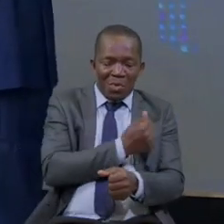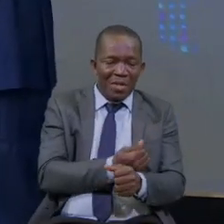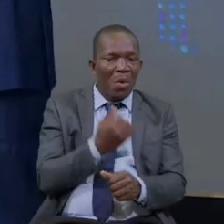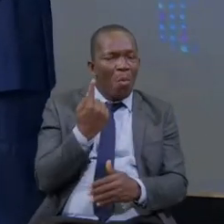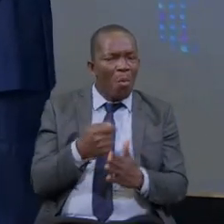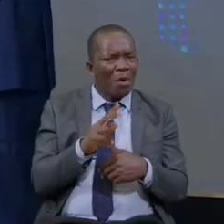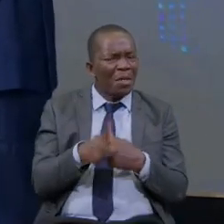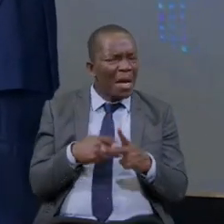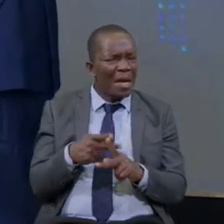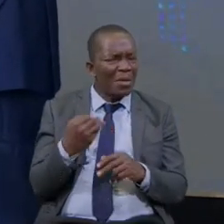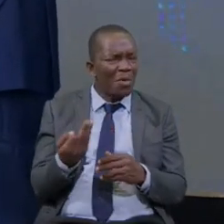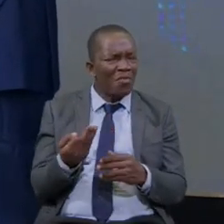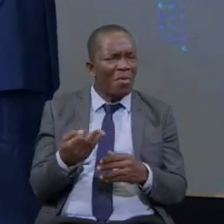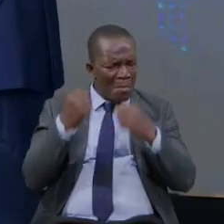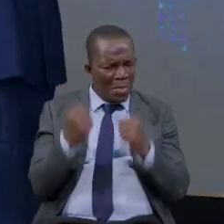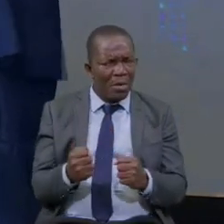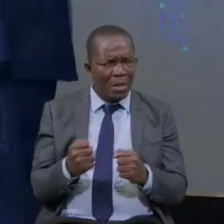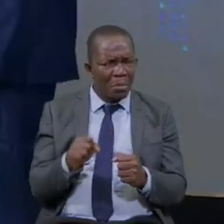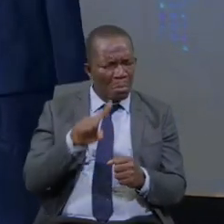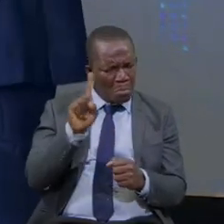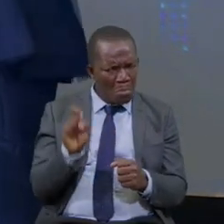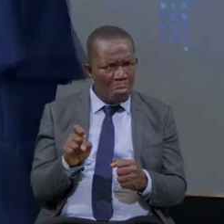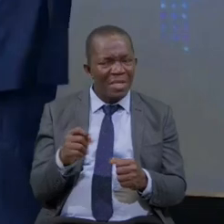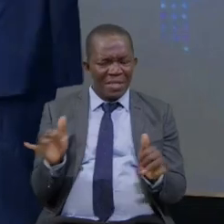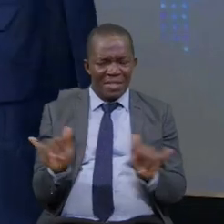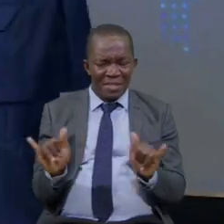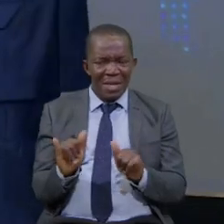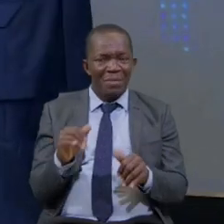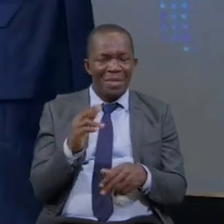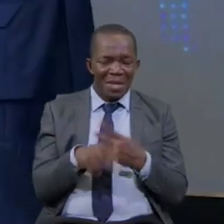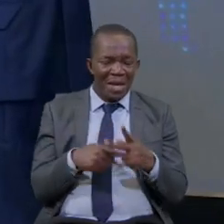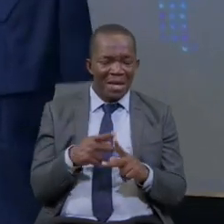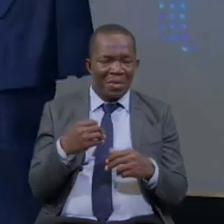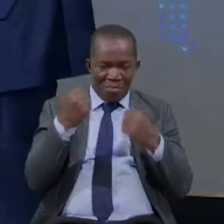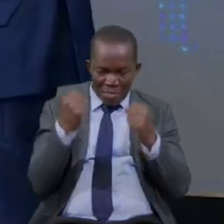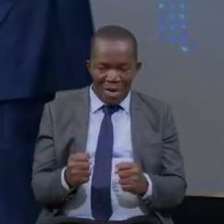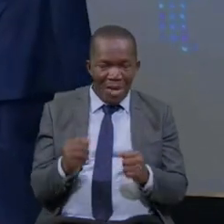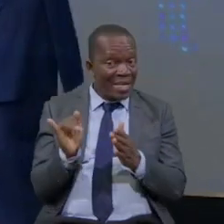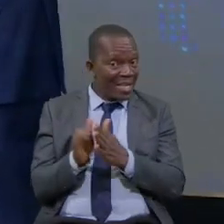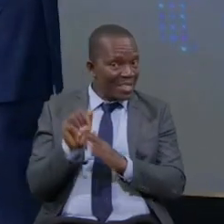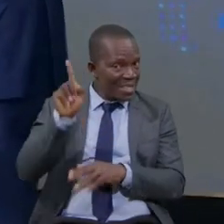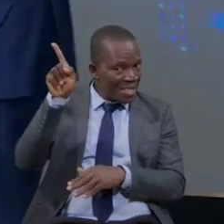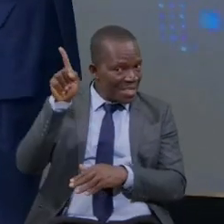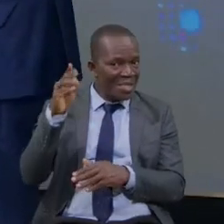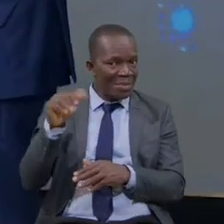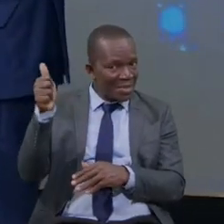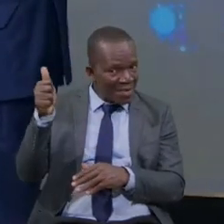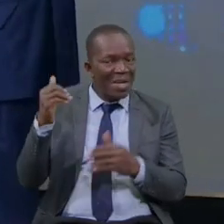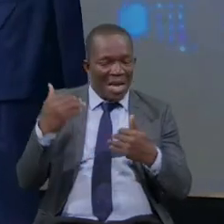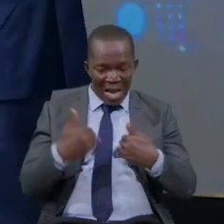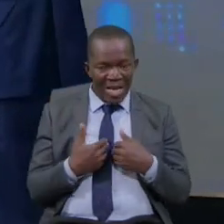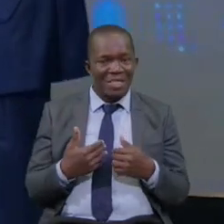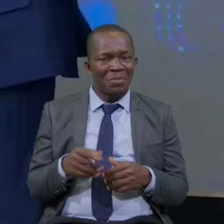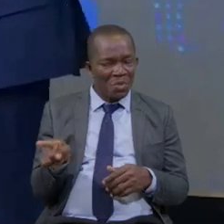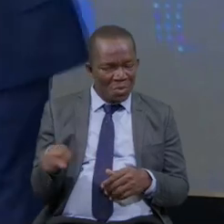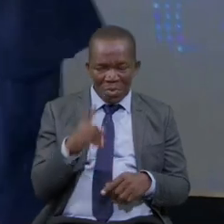avait, il leur a donné cela. Il ne pouvait rien donner de moins que ce qu'il a. Et tu ne peux pas donner quelque chose de plus que ce